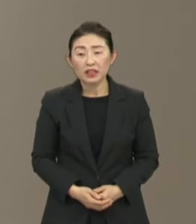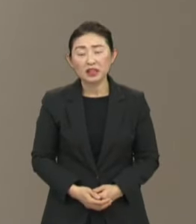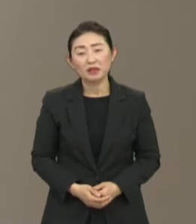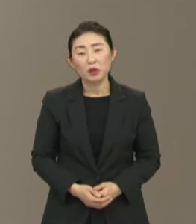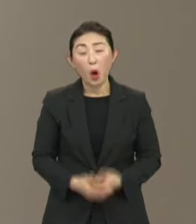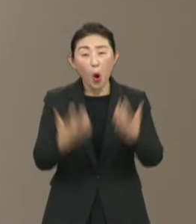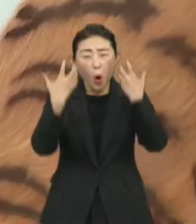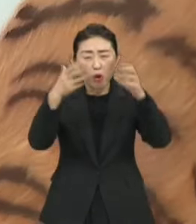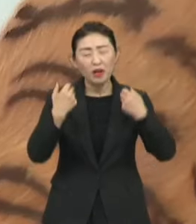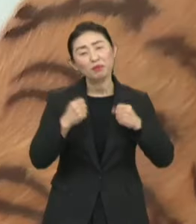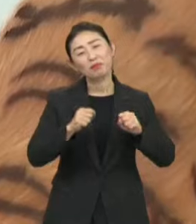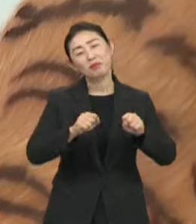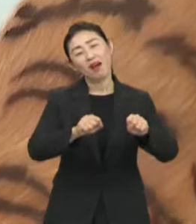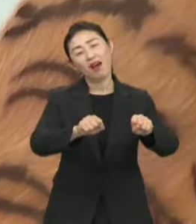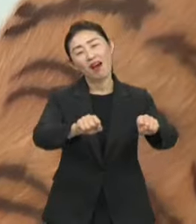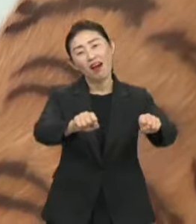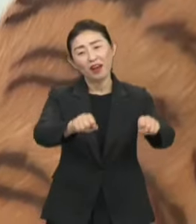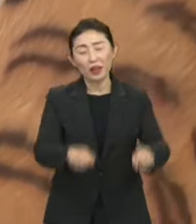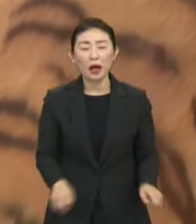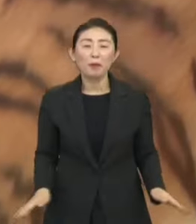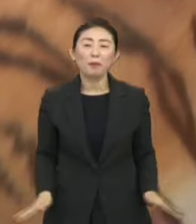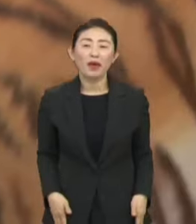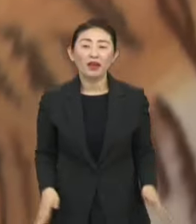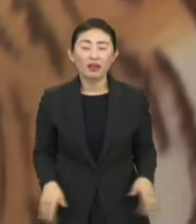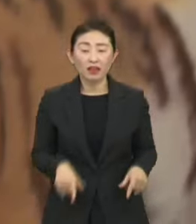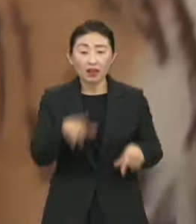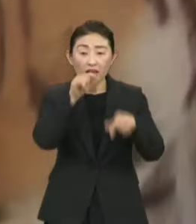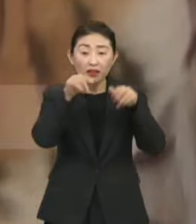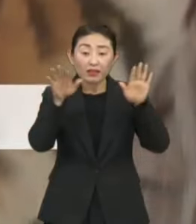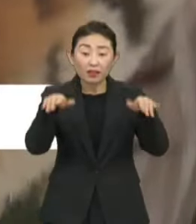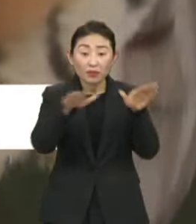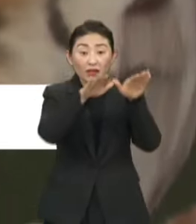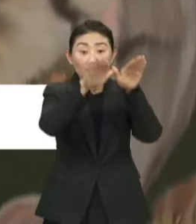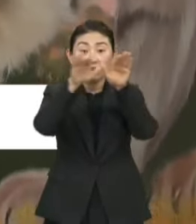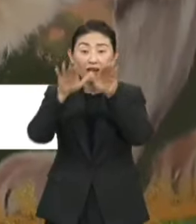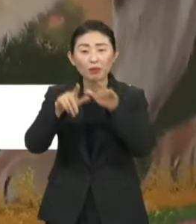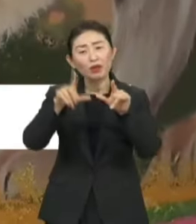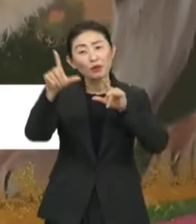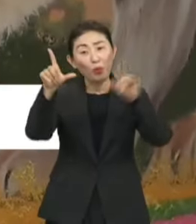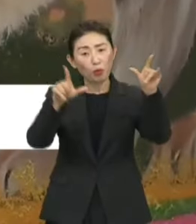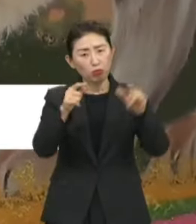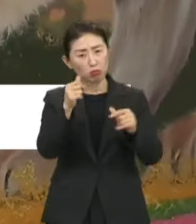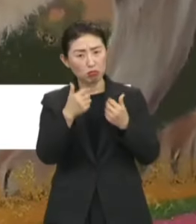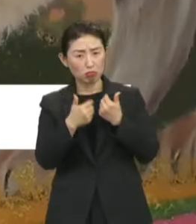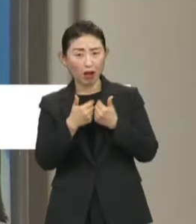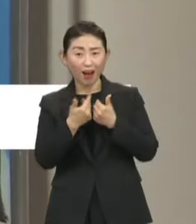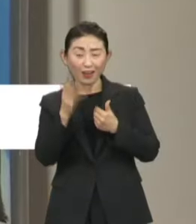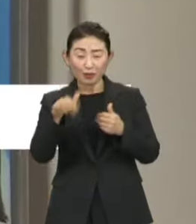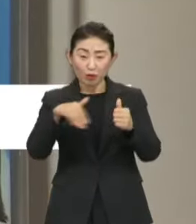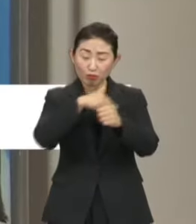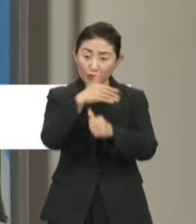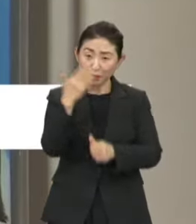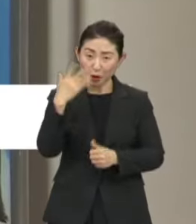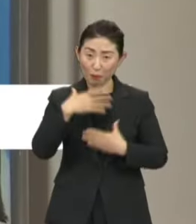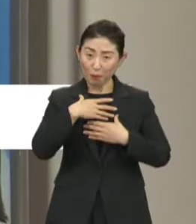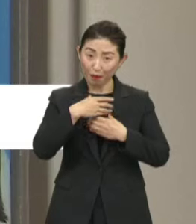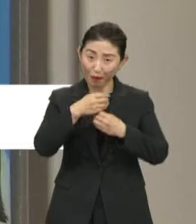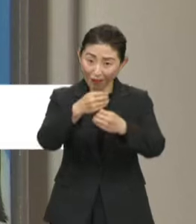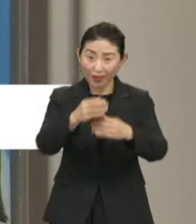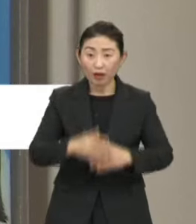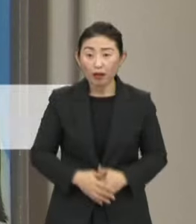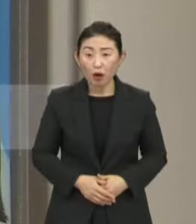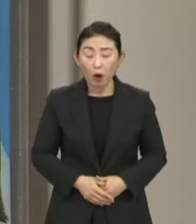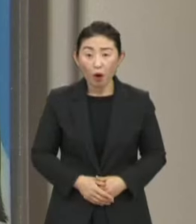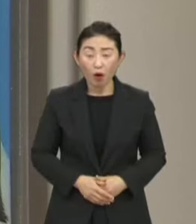기지개를 켜는 호랑이와 펭귄, 참새와 나비가 함께 어울리는 모습이 낯설지만 평화롭습니다. 이번에는 호랑이